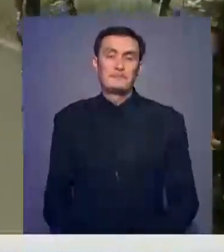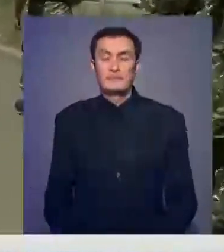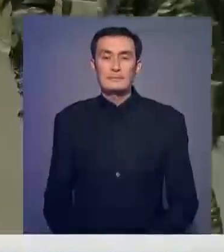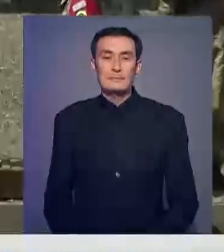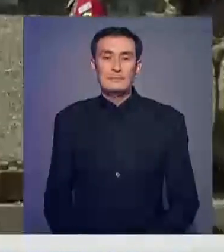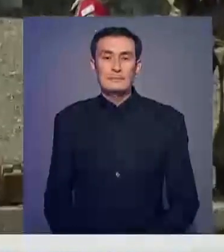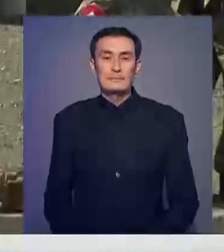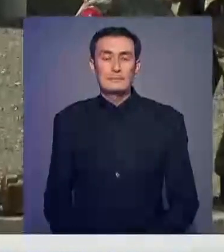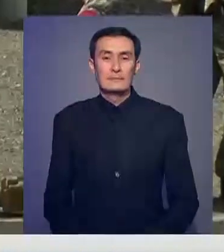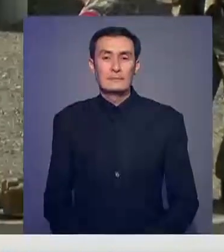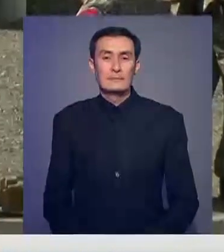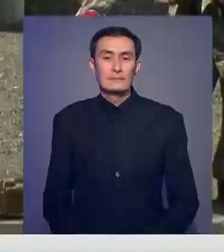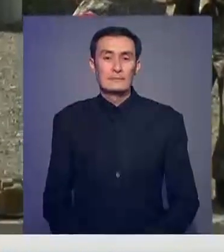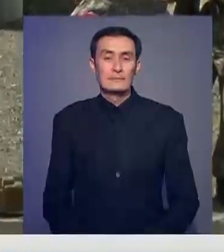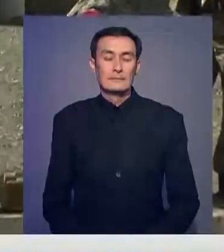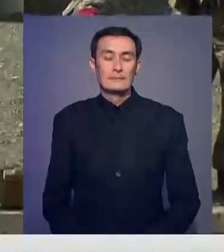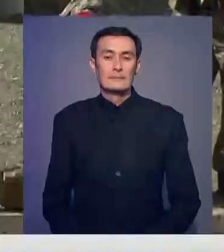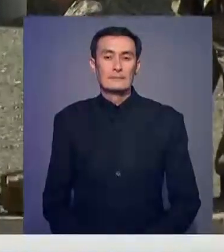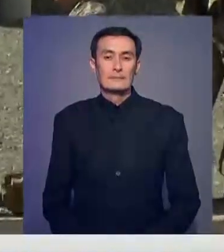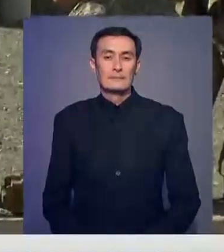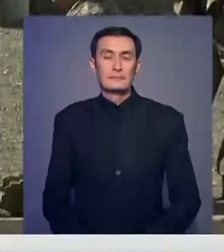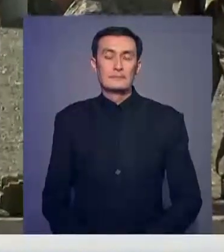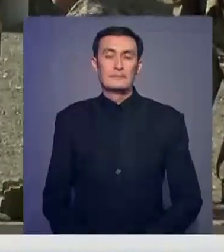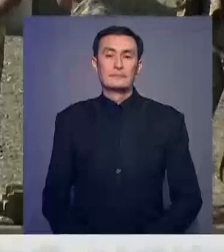Тигран Галстян, Давид Атаян, Хабар 24,